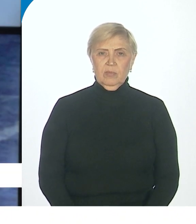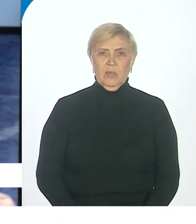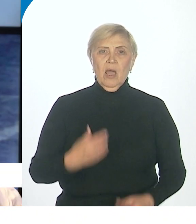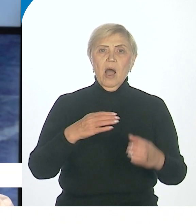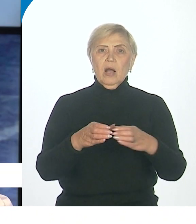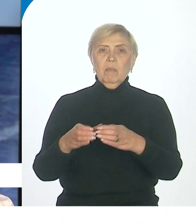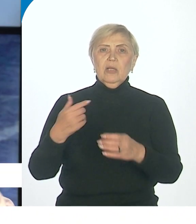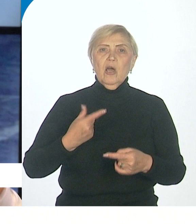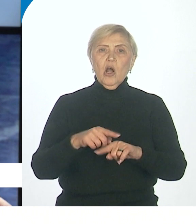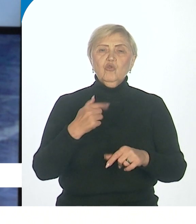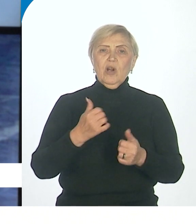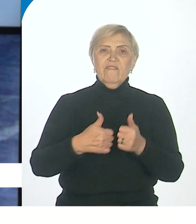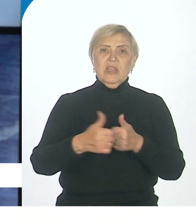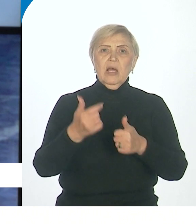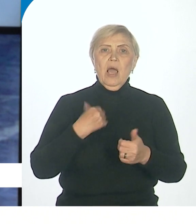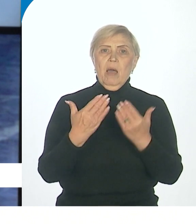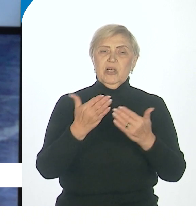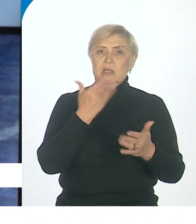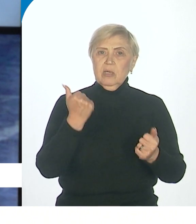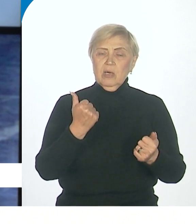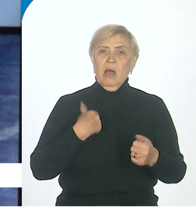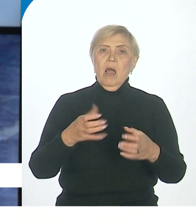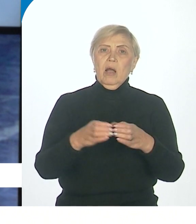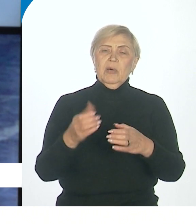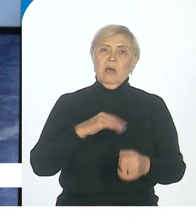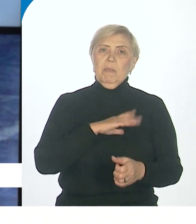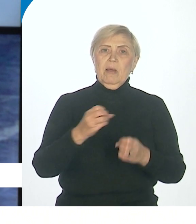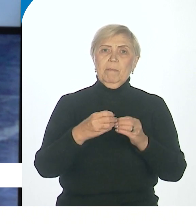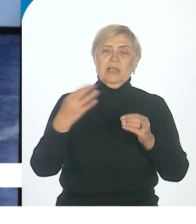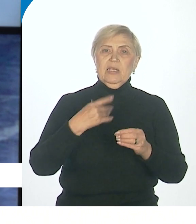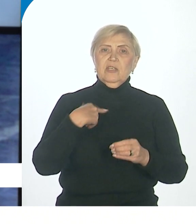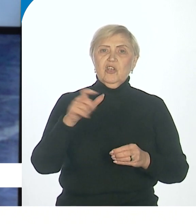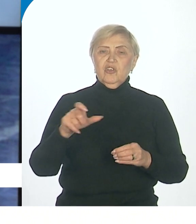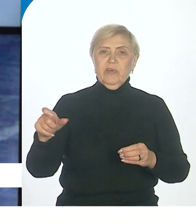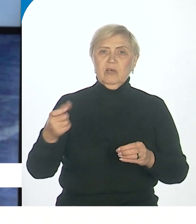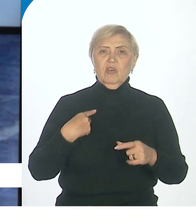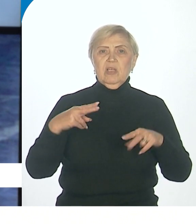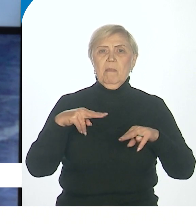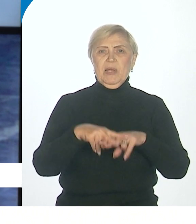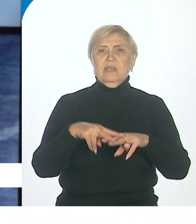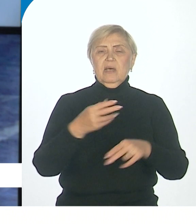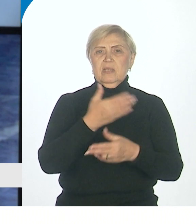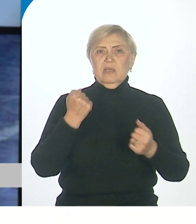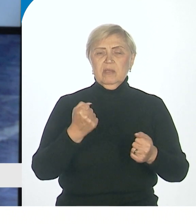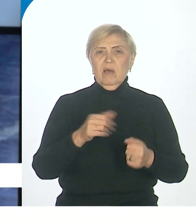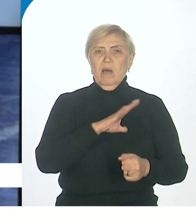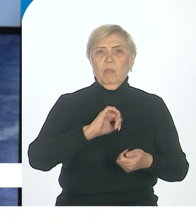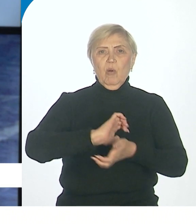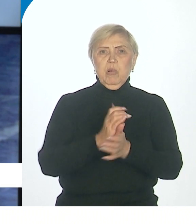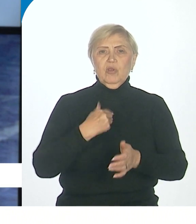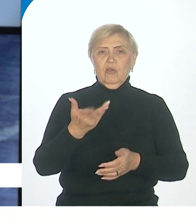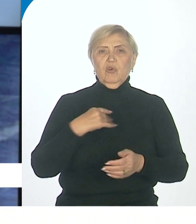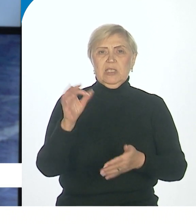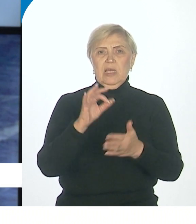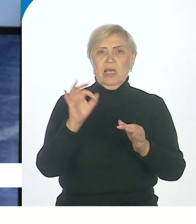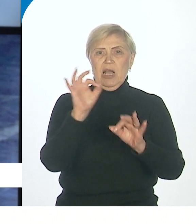потому что команд было 15, и мы как-то особо не пересекались, потому что у нас был очень плотный график на самом